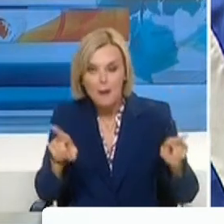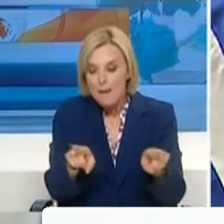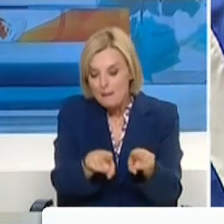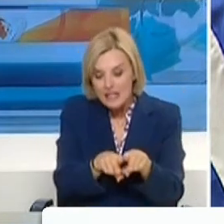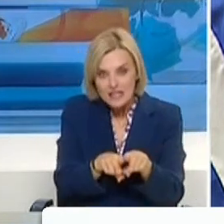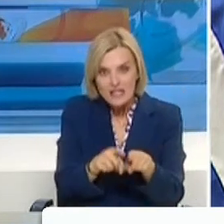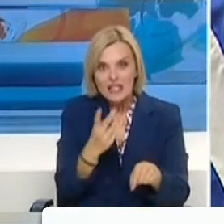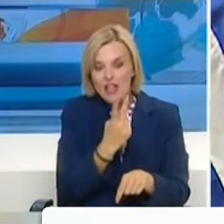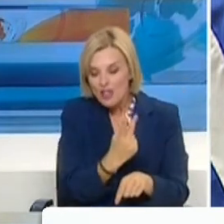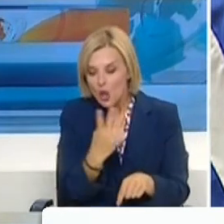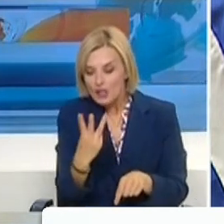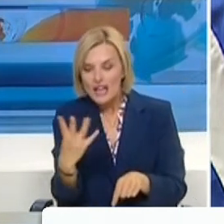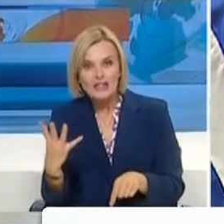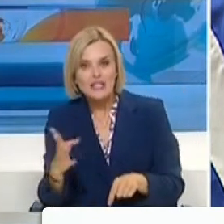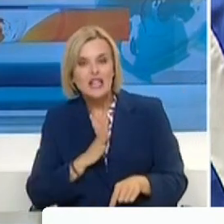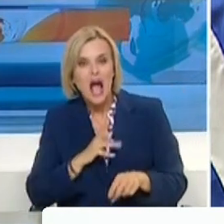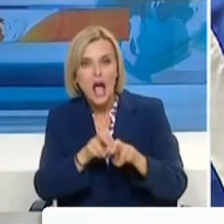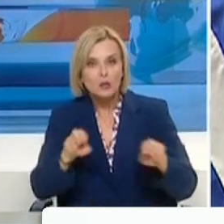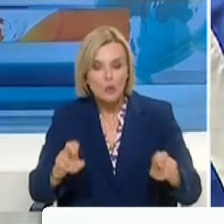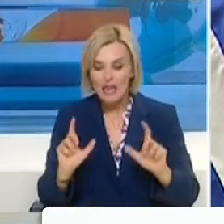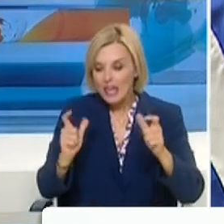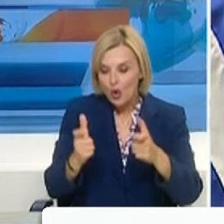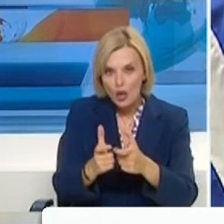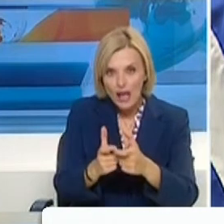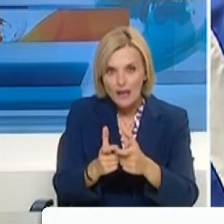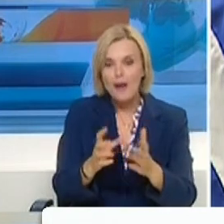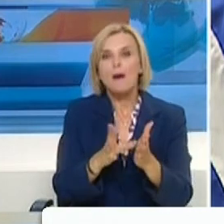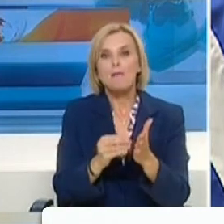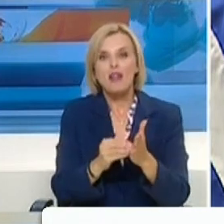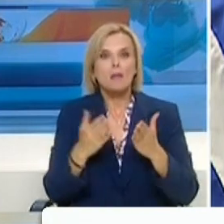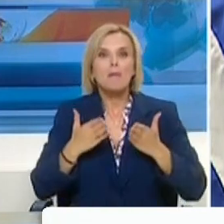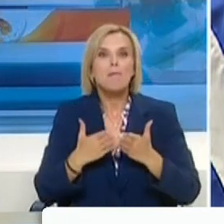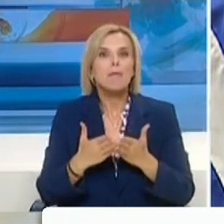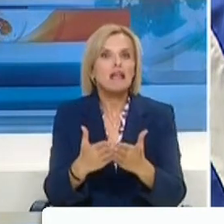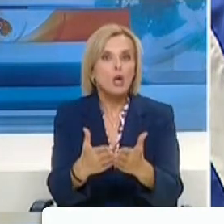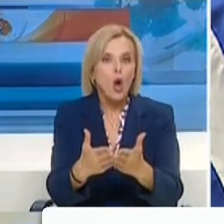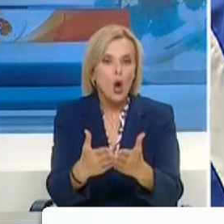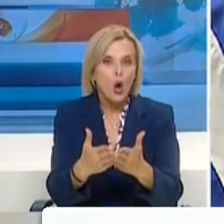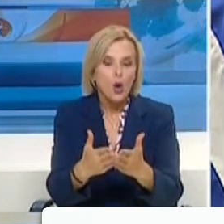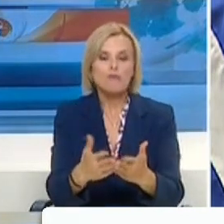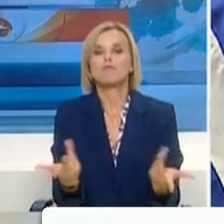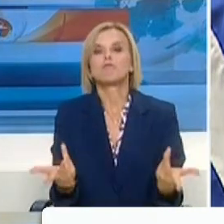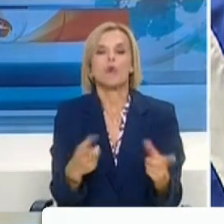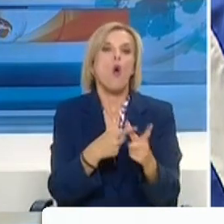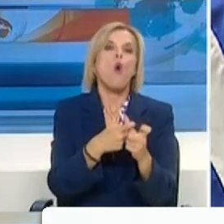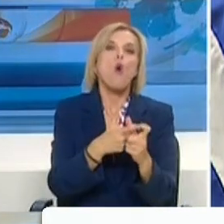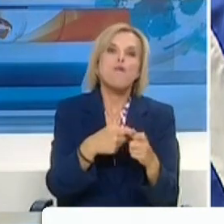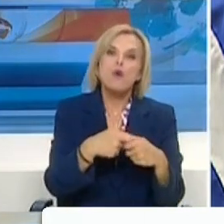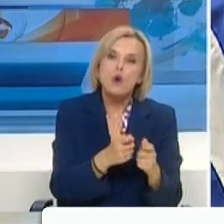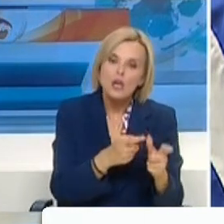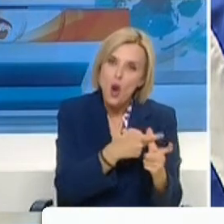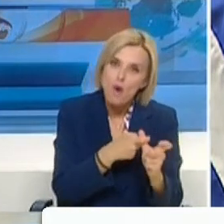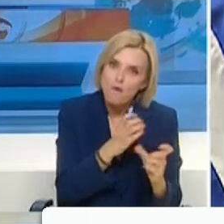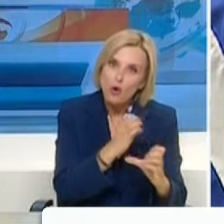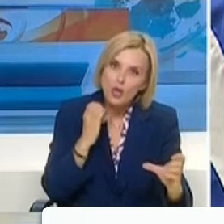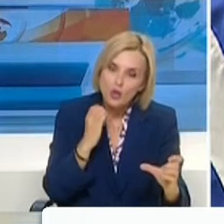καθισμάτων, όπως τα μέσα μαζικής μεταφοράς ή τα μέσα που αφορούν πλοία, λεωφορεία, γιατί εκεί